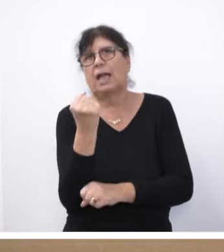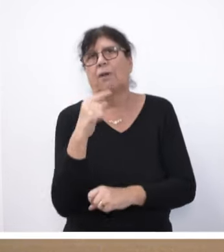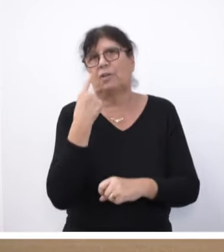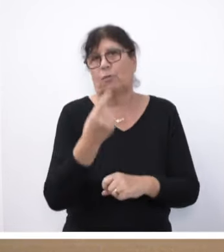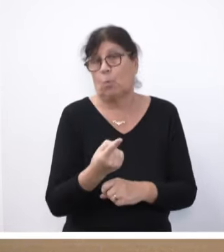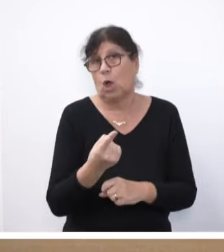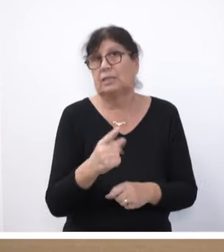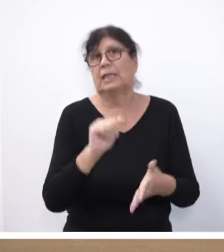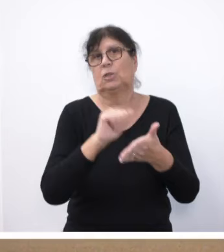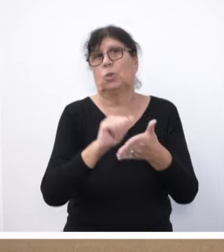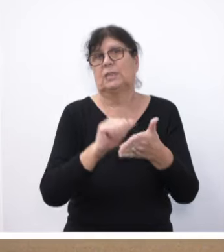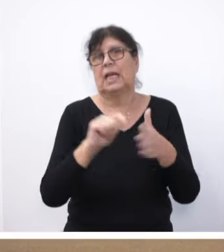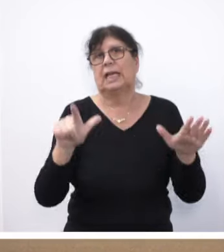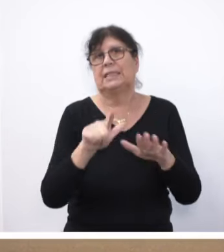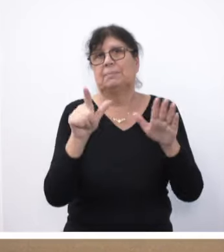Drucksache